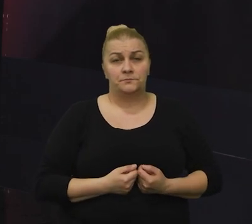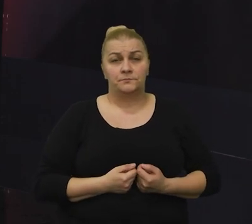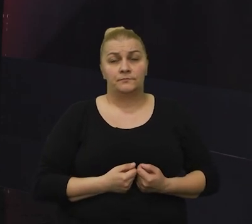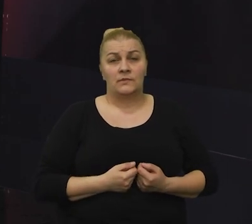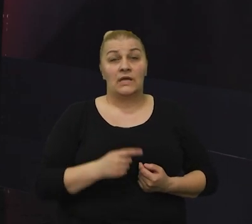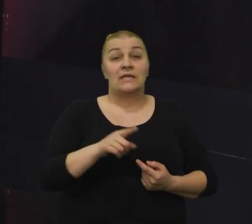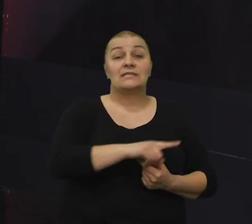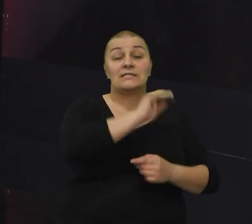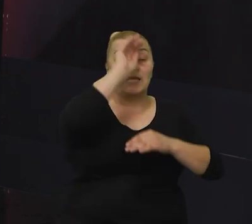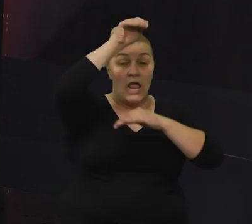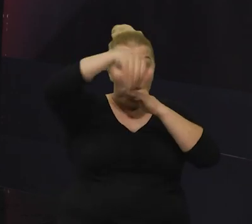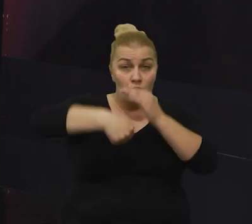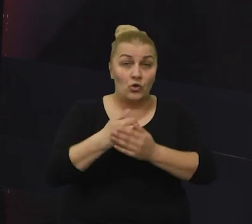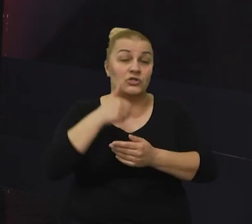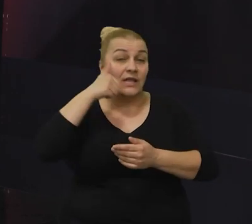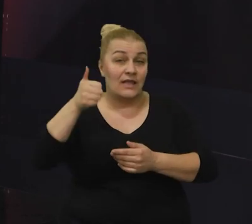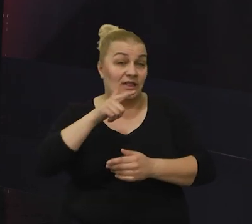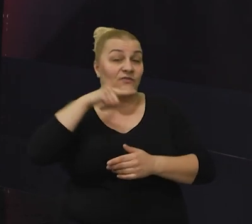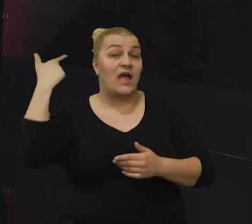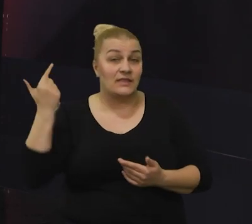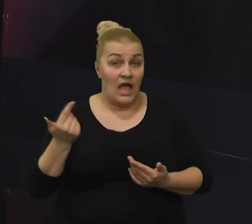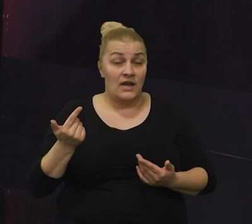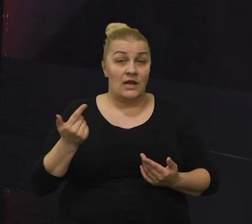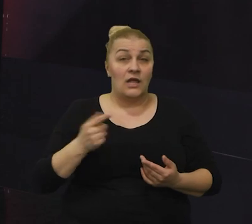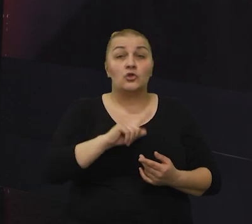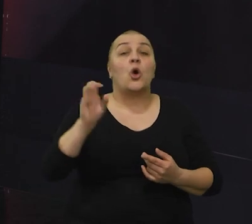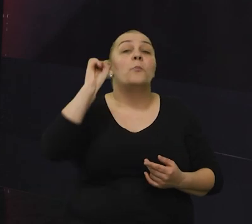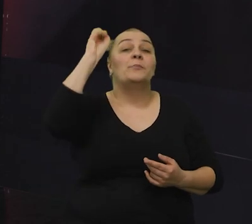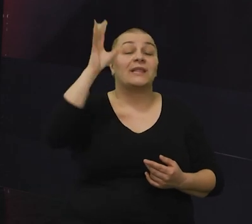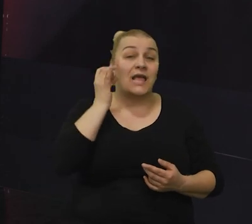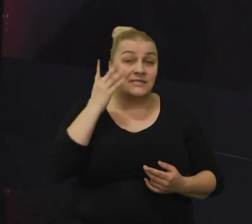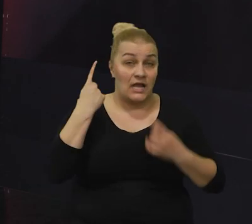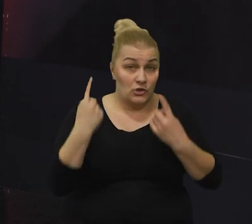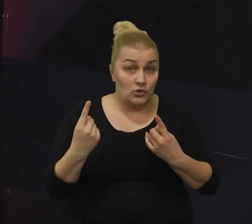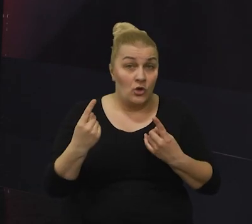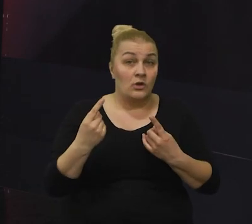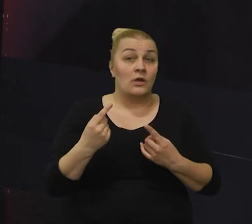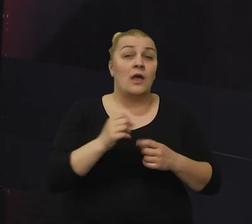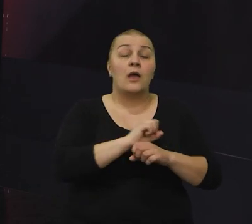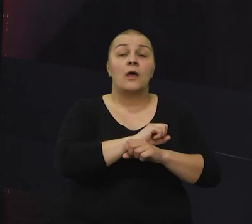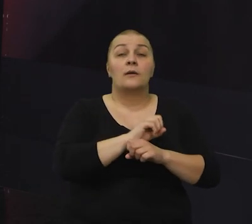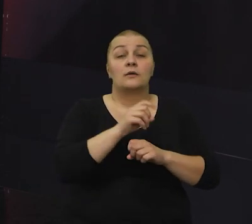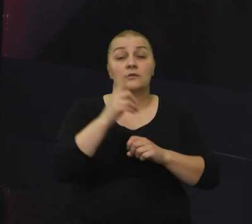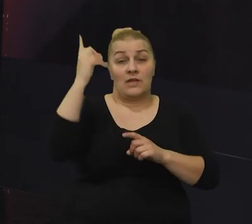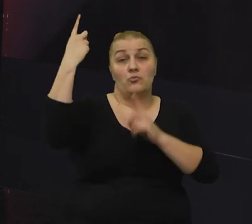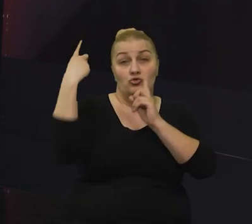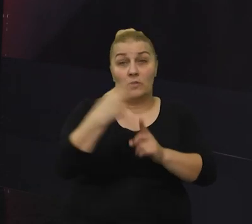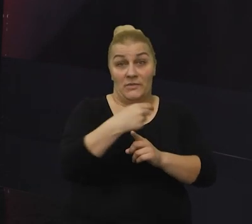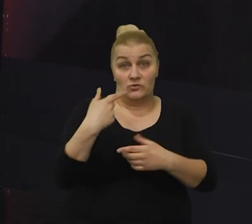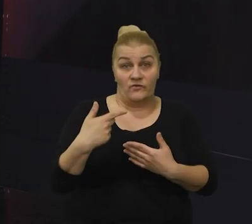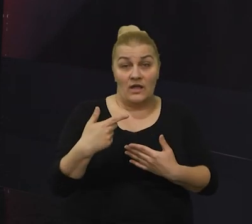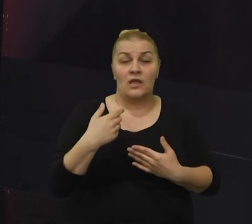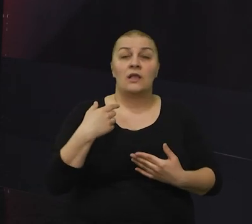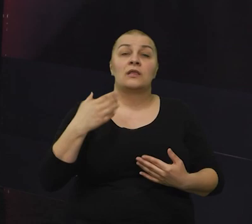stupnjeva i biti čitav noć, jedan dan, dva dana i do 15 dana, I bez jake logistike, koje